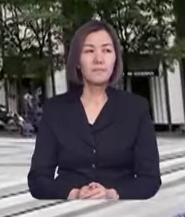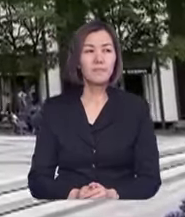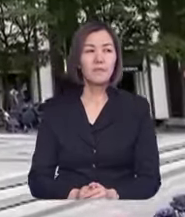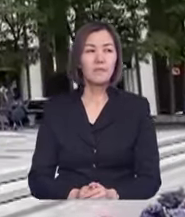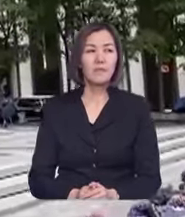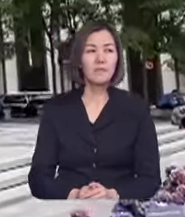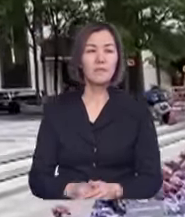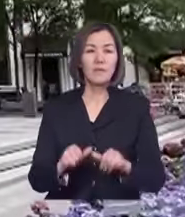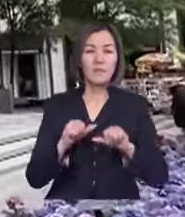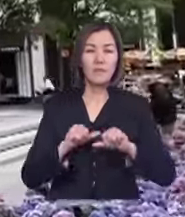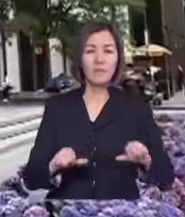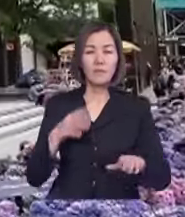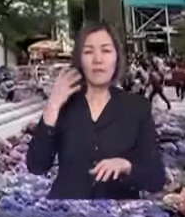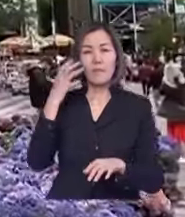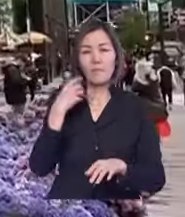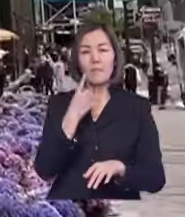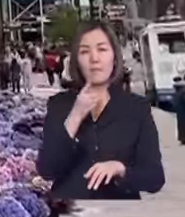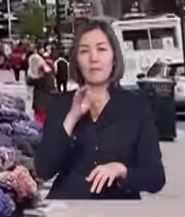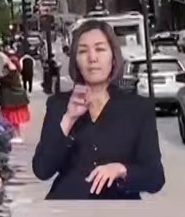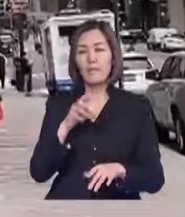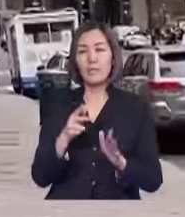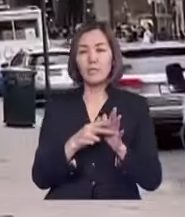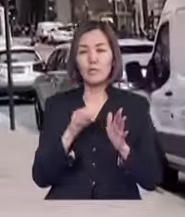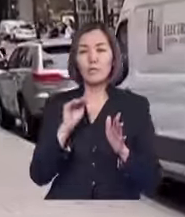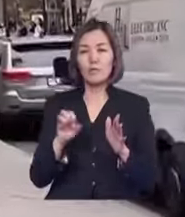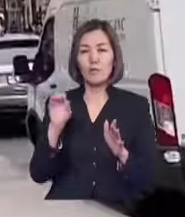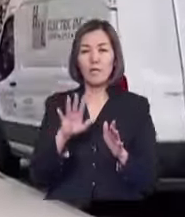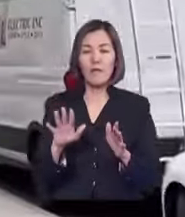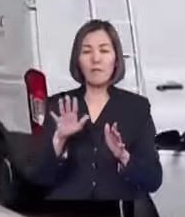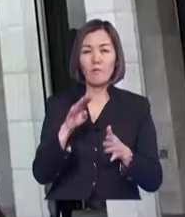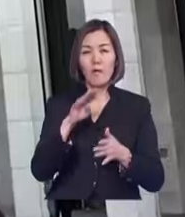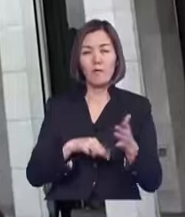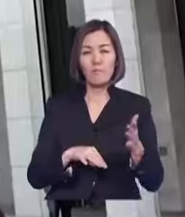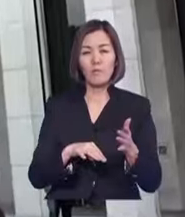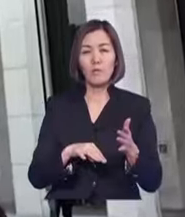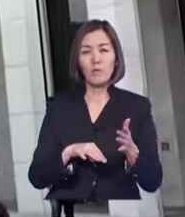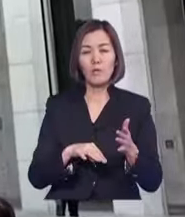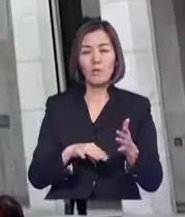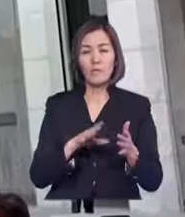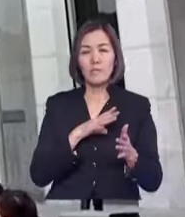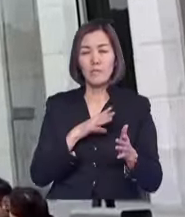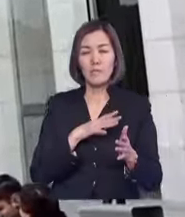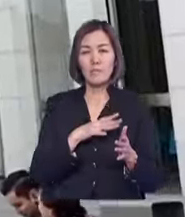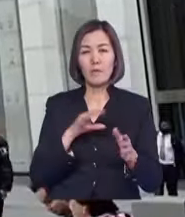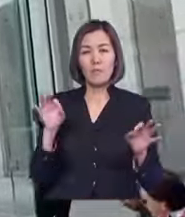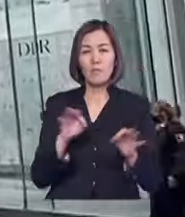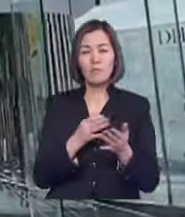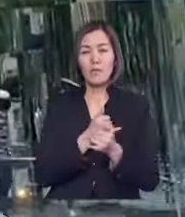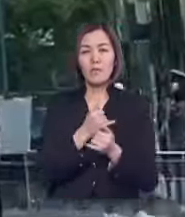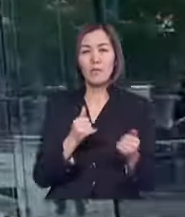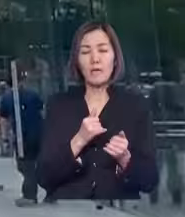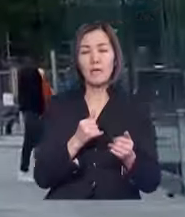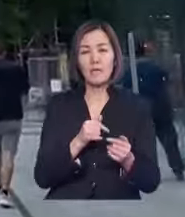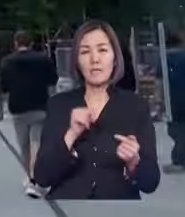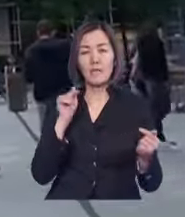Еуропалық комиссия Apple компаниясына 1 миллиард 800 миллион евро айыппұл салды. Өйткені ол музыкалық сервистер нарығында монополияға